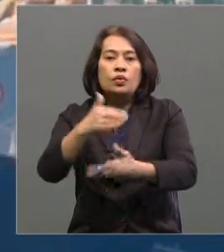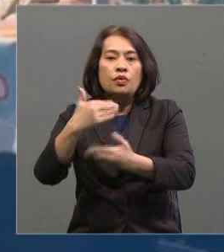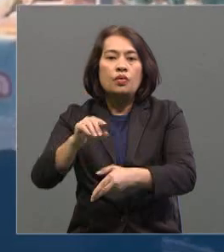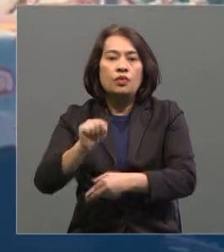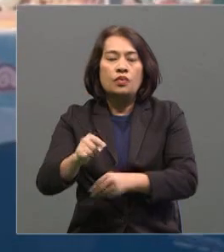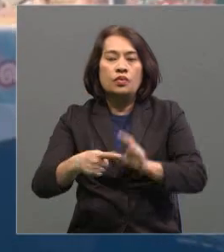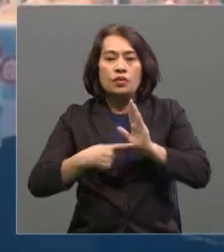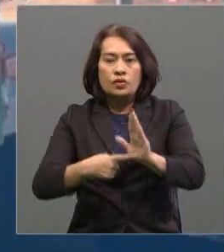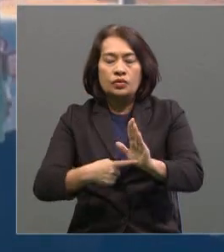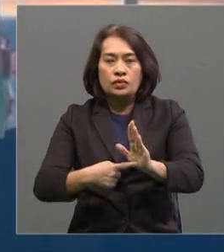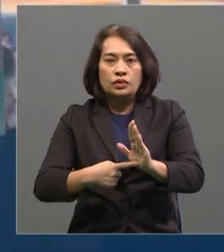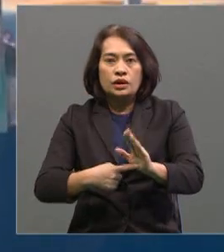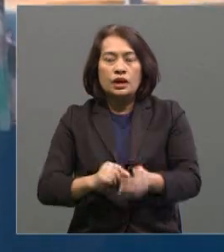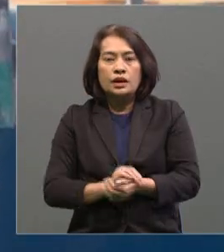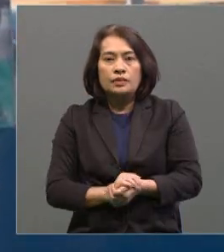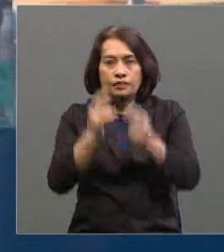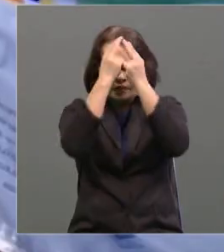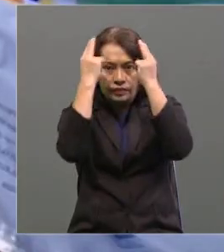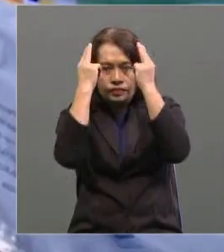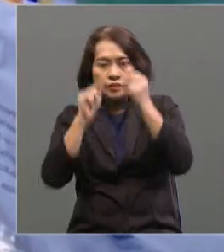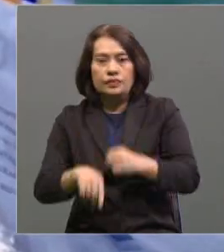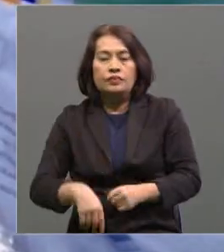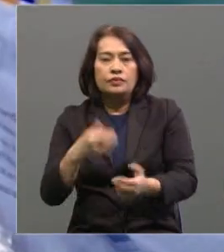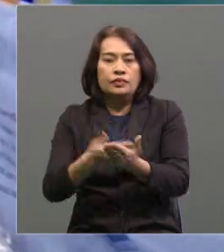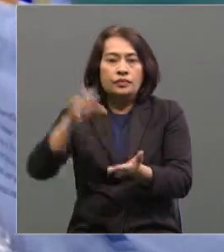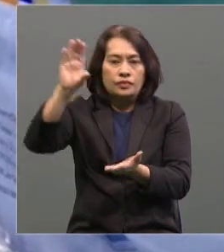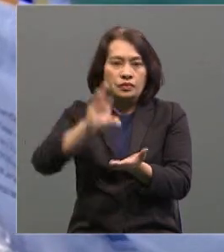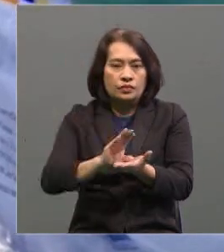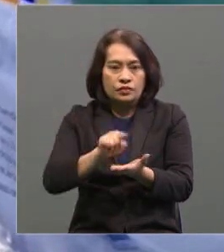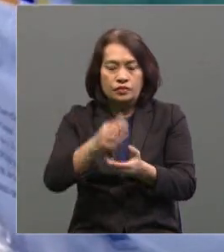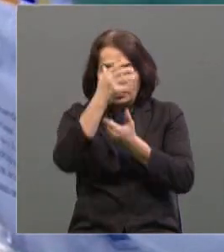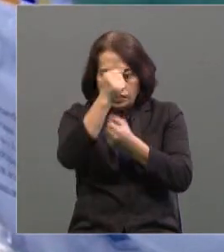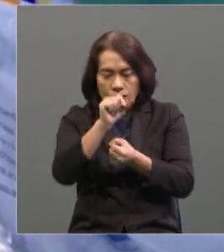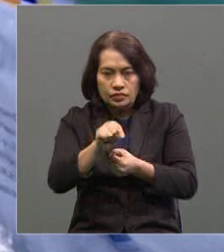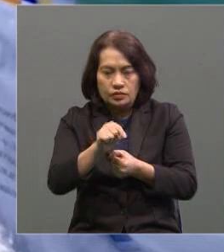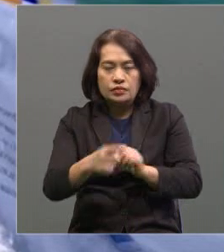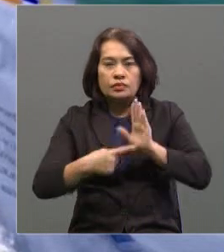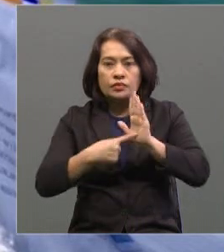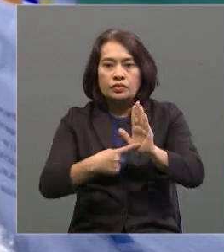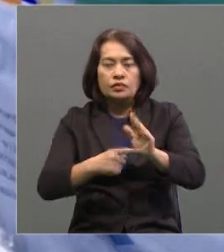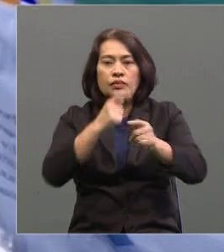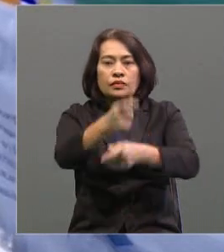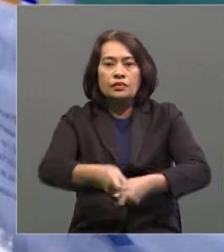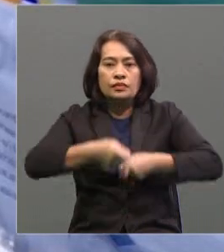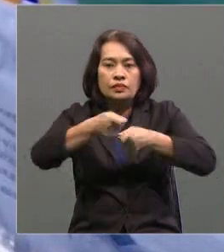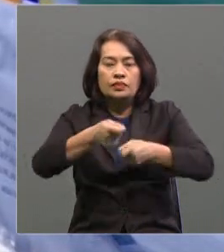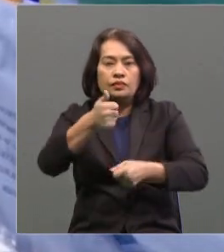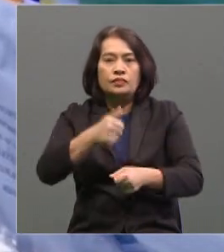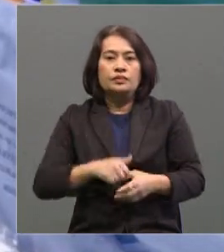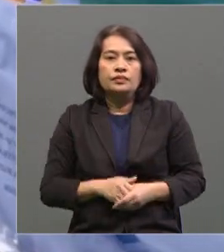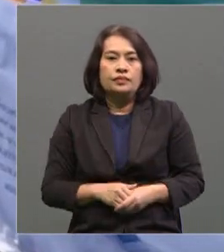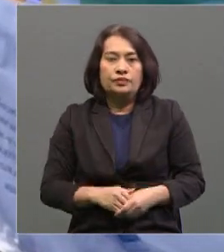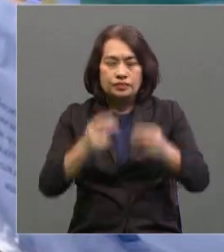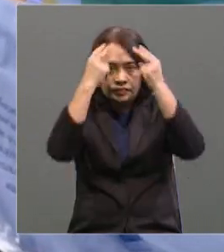อาทิซาอุดิอาระเบียเขาก็สนใจเข้ามาลงทุนเหมือนกันแล้วก็ถ่ายทอดนวัตกรรมเป็นตัวอย่างให้กับเกษตรกรได้ซึ่งหลังจากที่